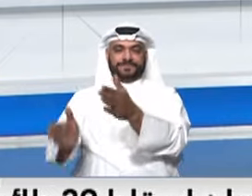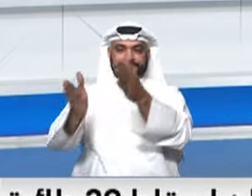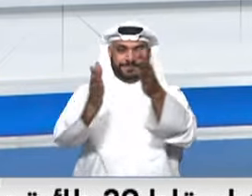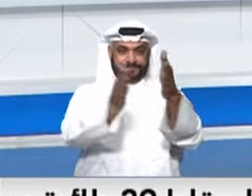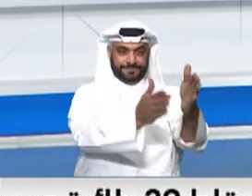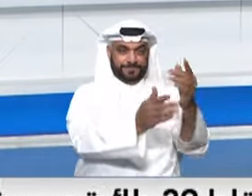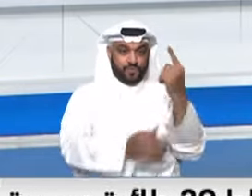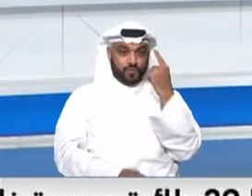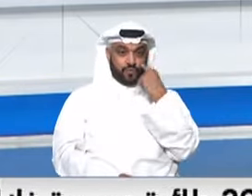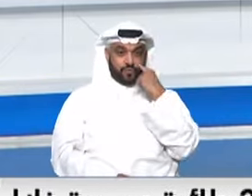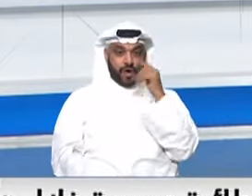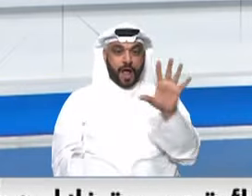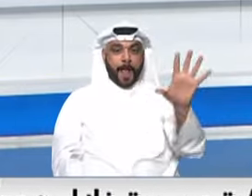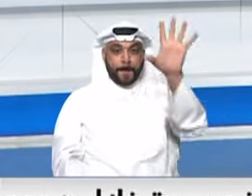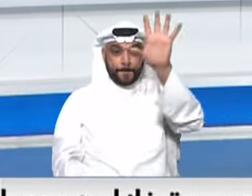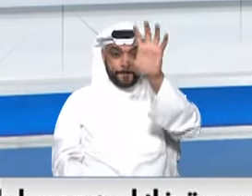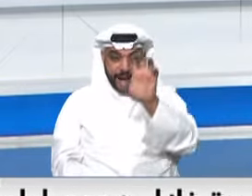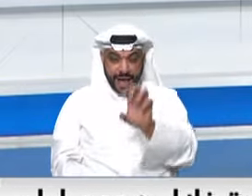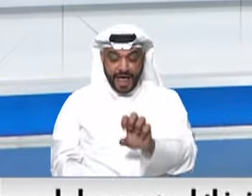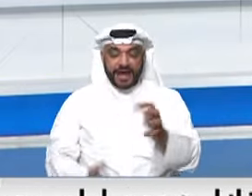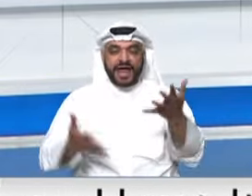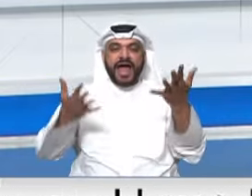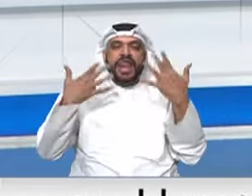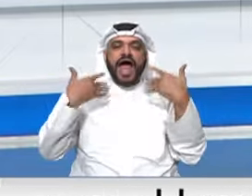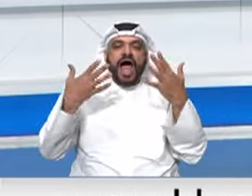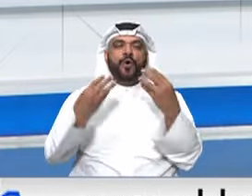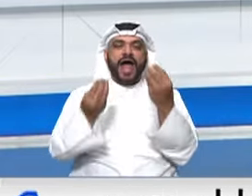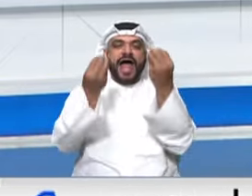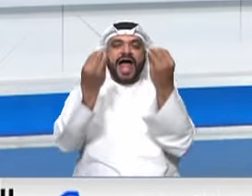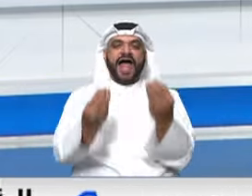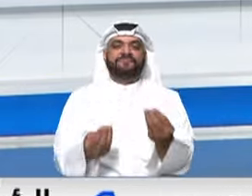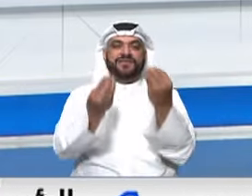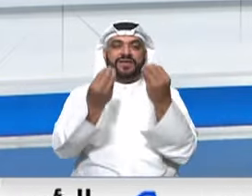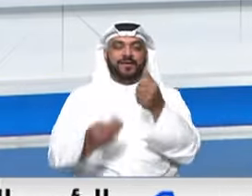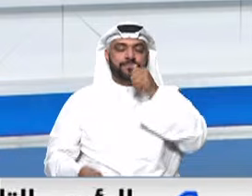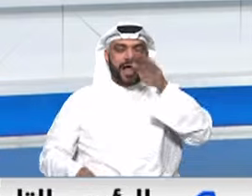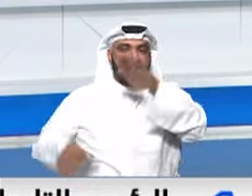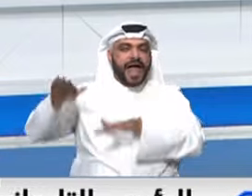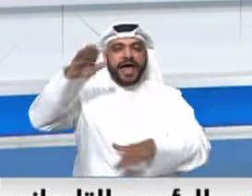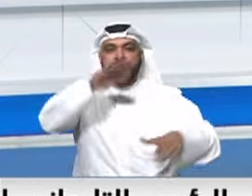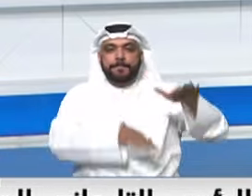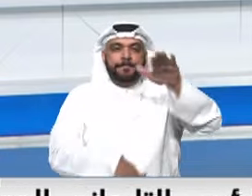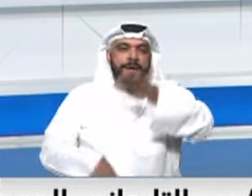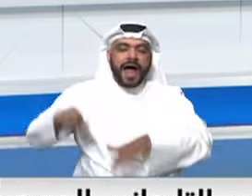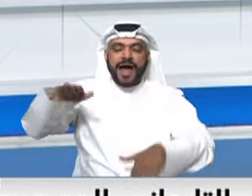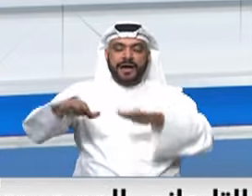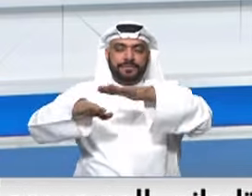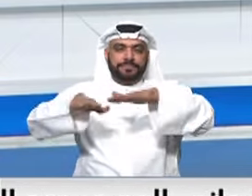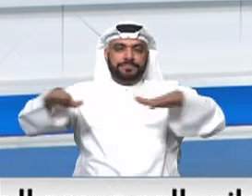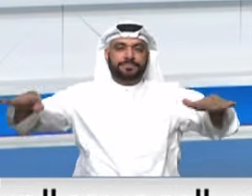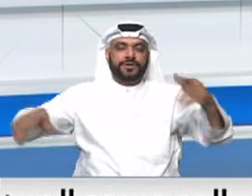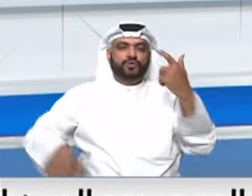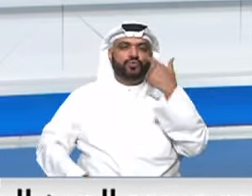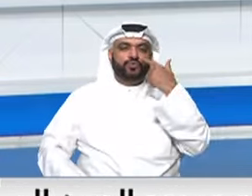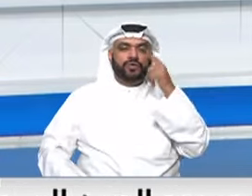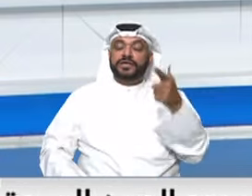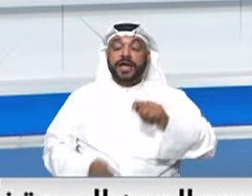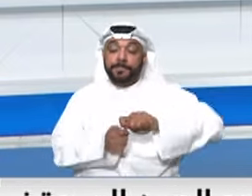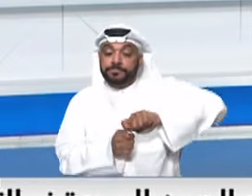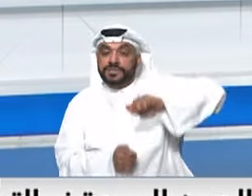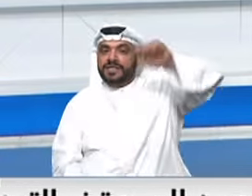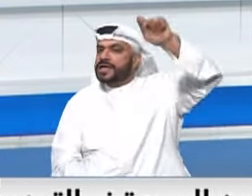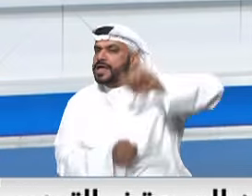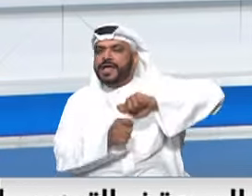34 إلى 36 درجة مئوية. خلال المساء الرياح راح تكون خفيفة إلى معتدلة، لكن خلال النهار الهواء نشط على فترات، لذلك ارتفاع الأمواج خلال النهار من